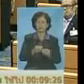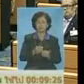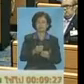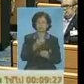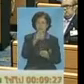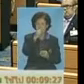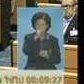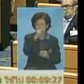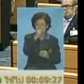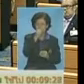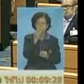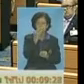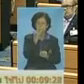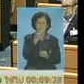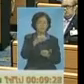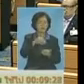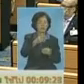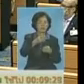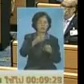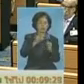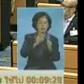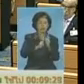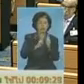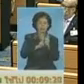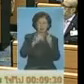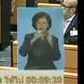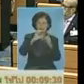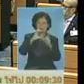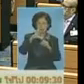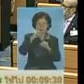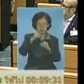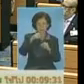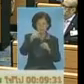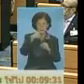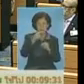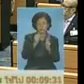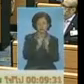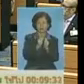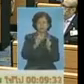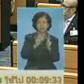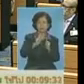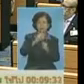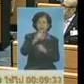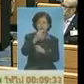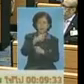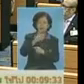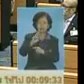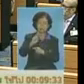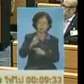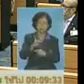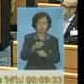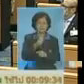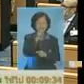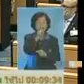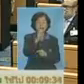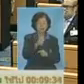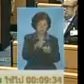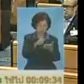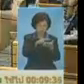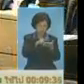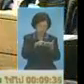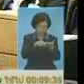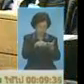พูดเรื่องซึ่งผมคิดแล้วมันไม่ถูกต้องเพราะฉะนั้นผมถามท่านเฉลิมครับว่าท่านอ่านเอกสารนี้แล้วเนี่ยท่าน